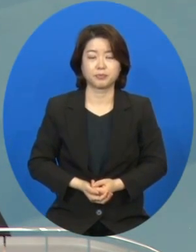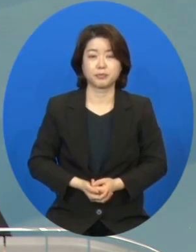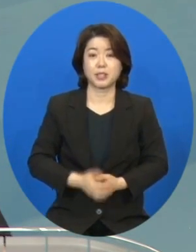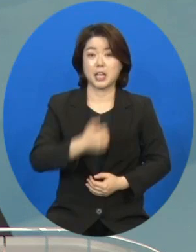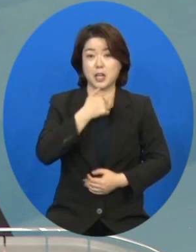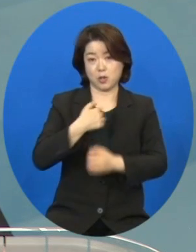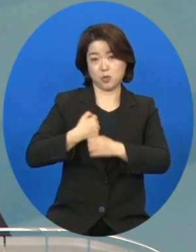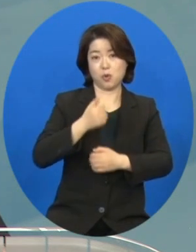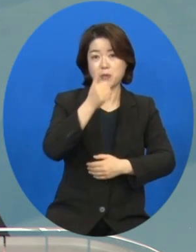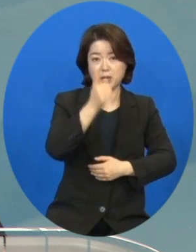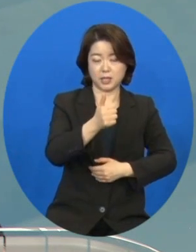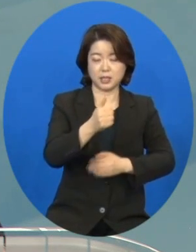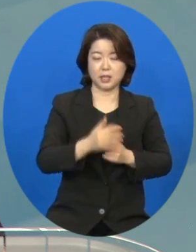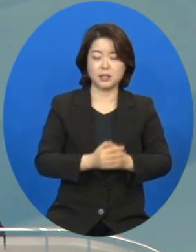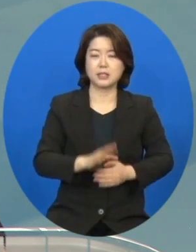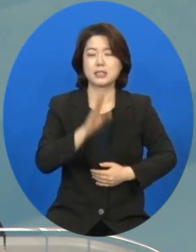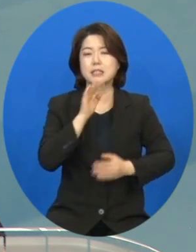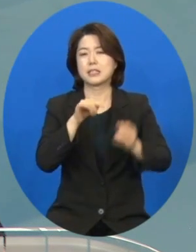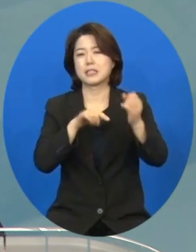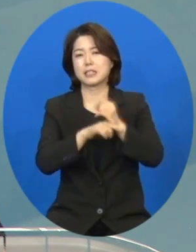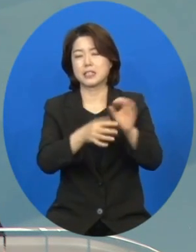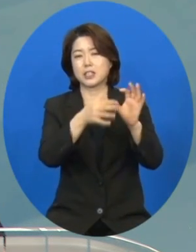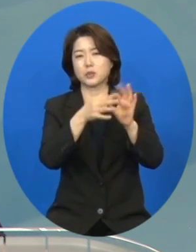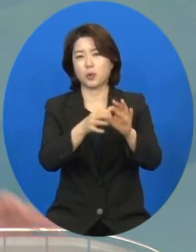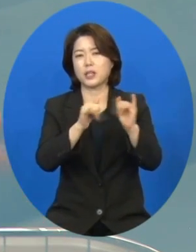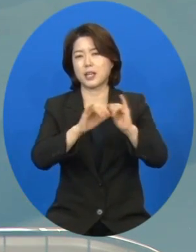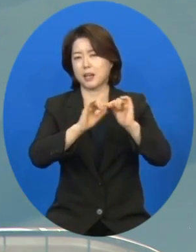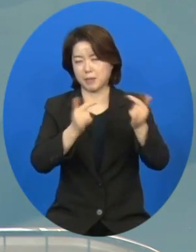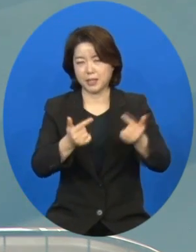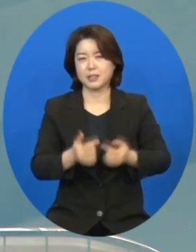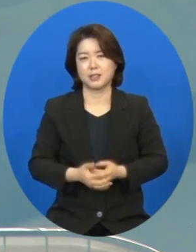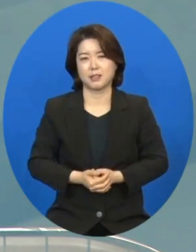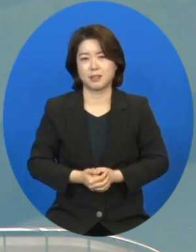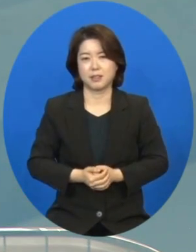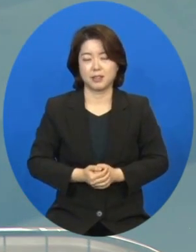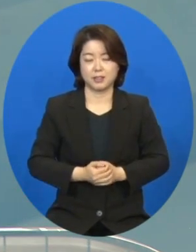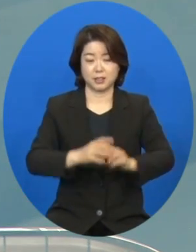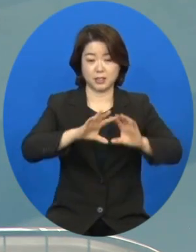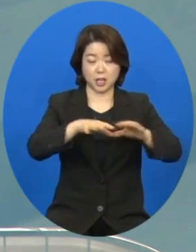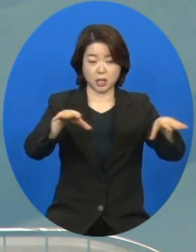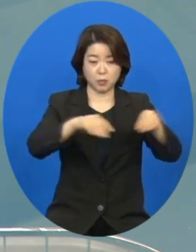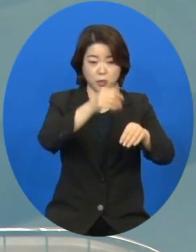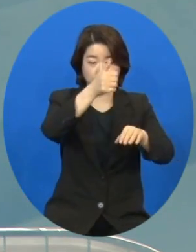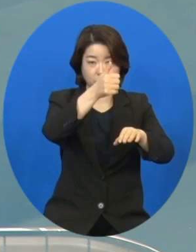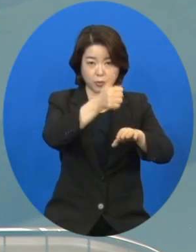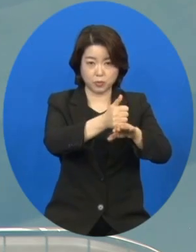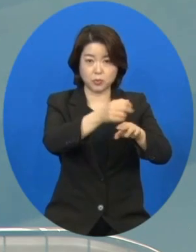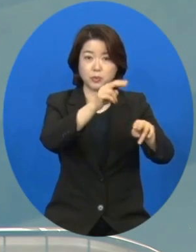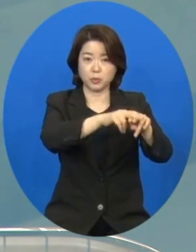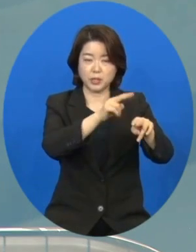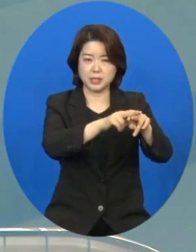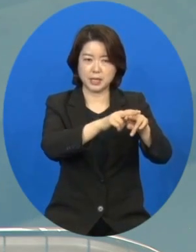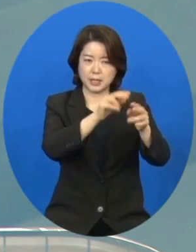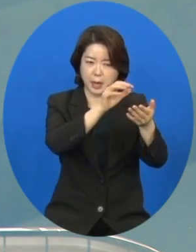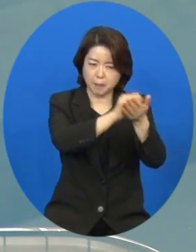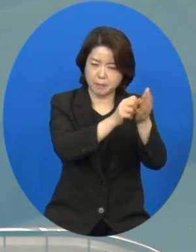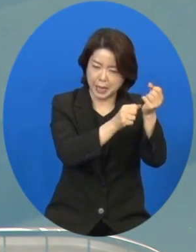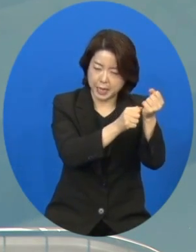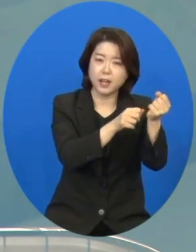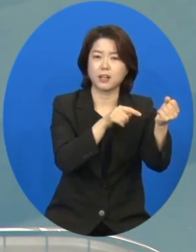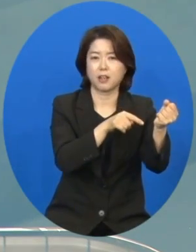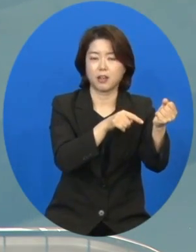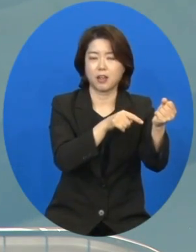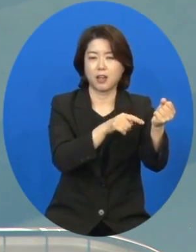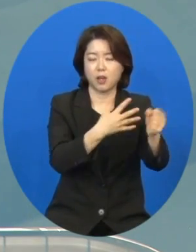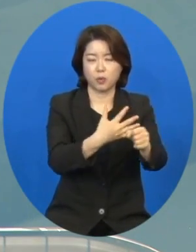빌라도는 진리에 속한 사람이 아니었기 때문에 그는 총독의 자리를 붙잡았죠. 근데 이게 굉장히 무서운